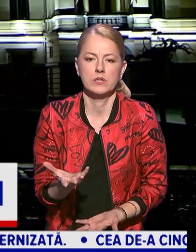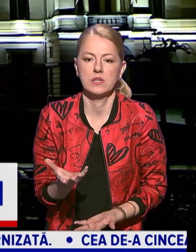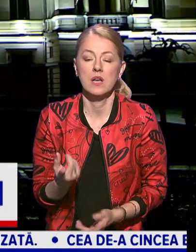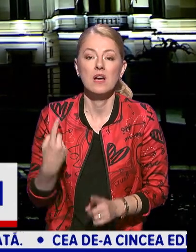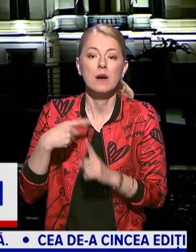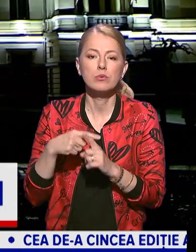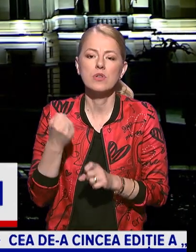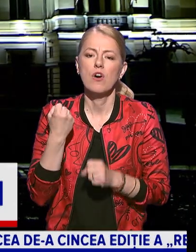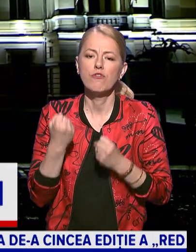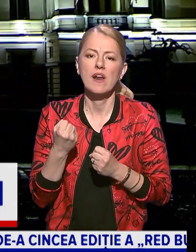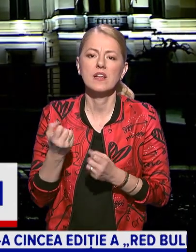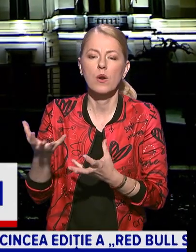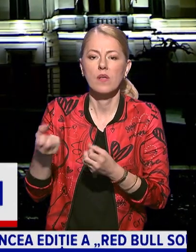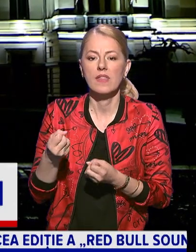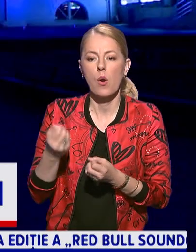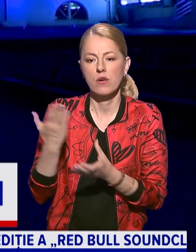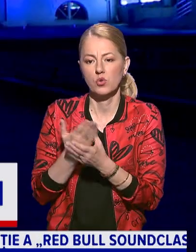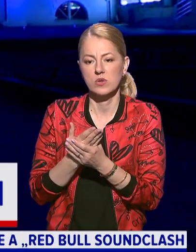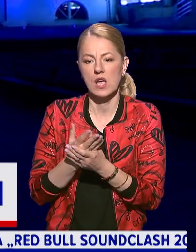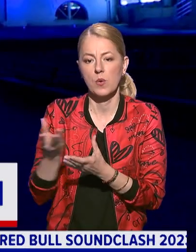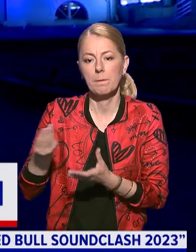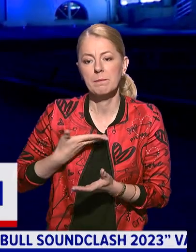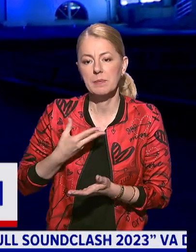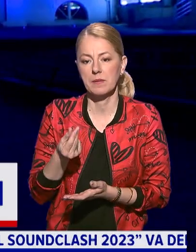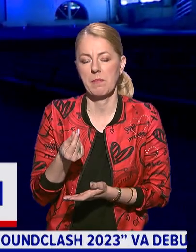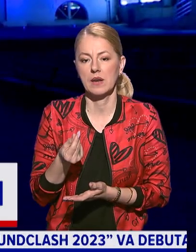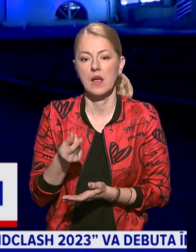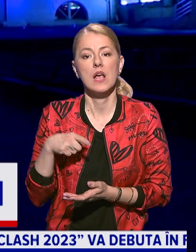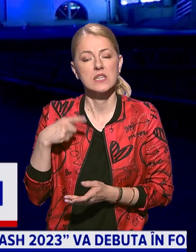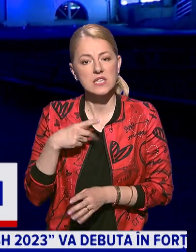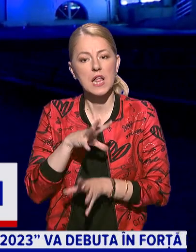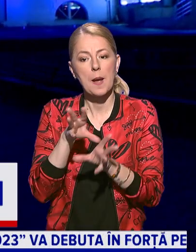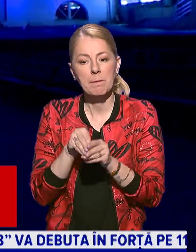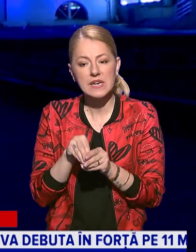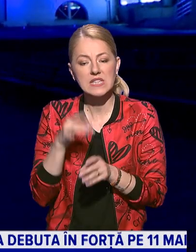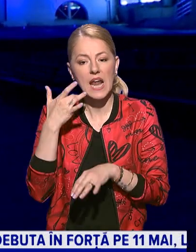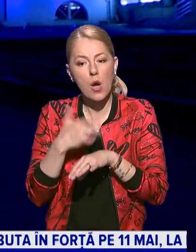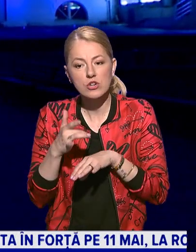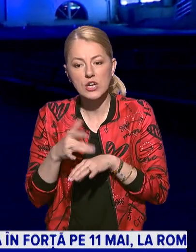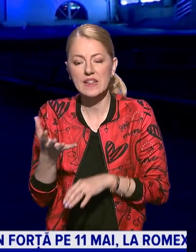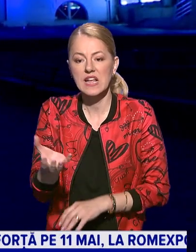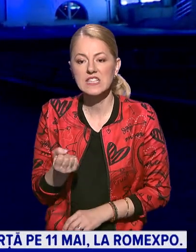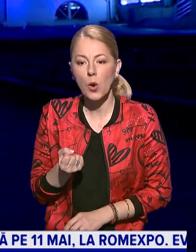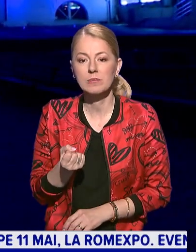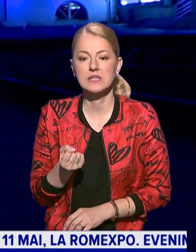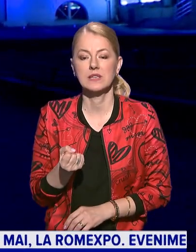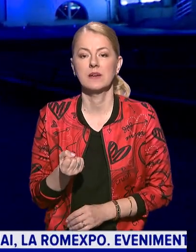plus, foarte greu de accesat, spun specialiștii. Au fost părinți care au încercat să obțină